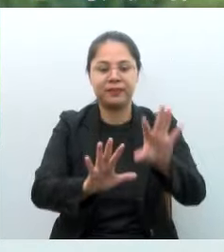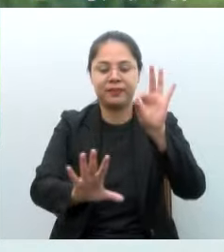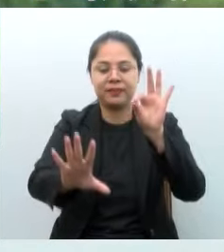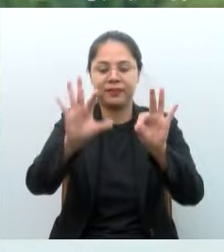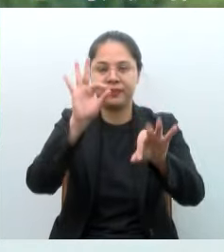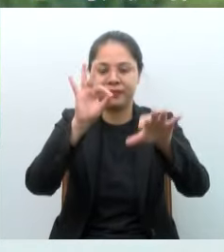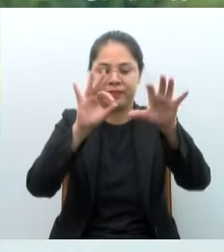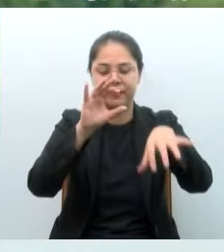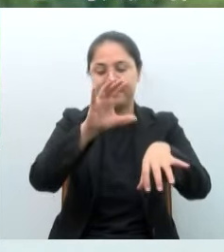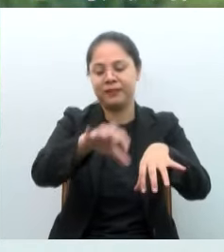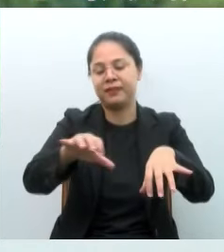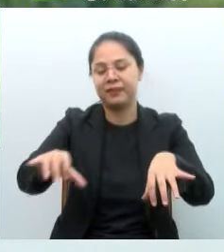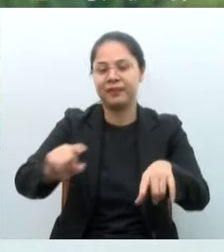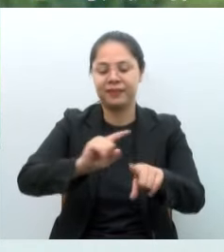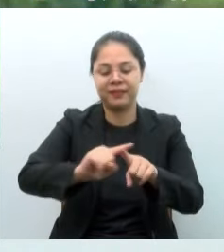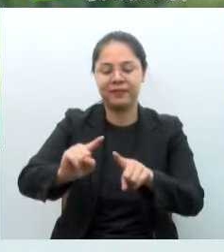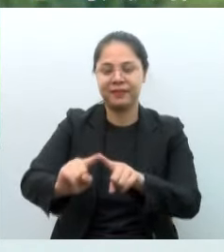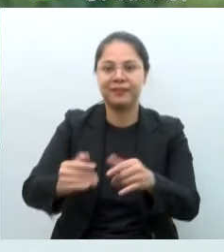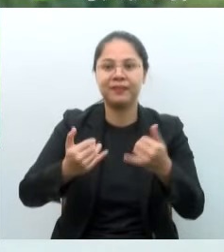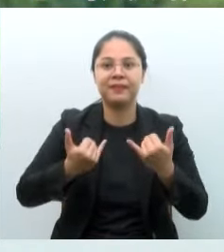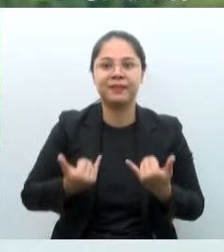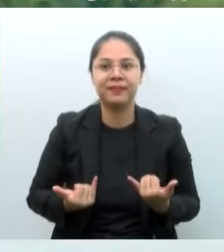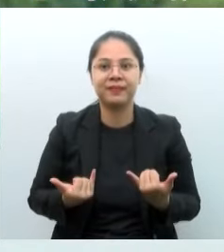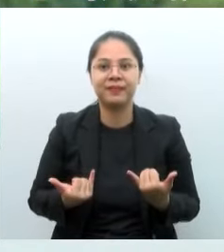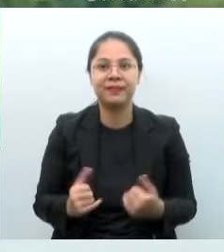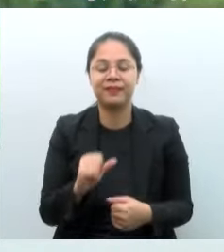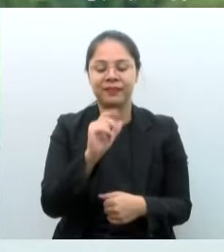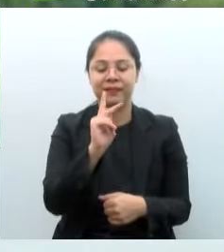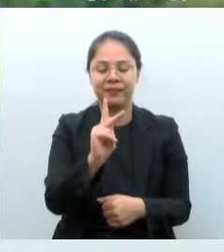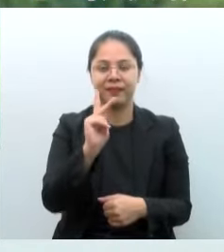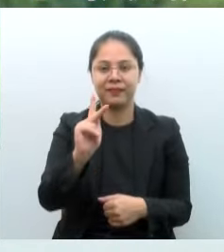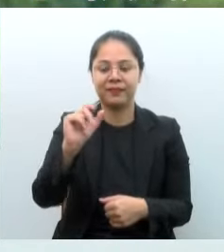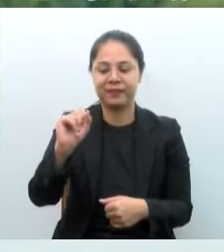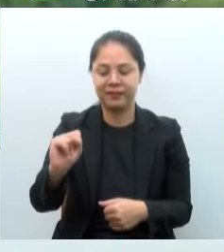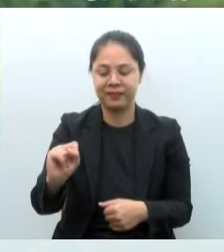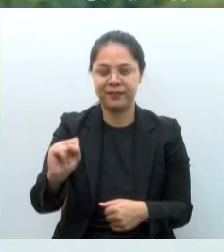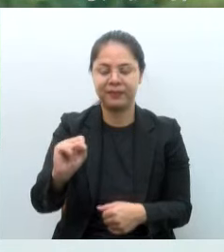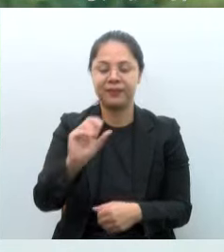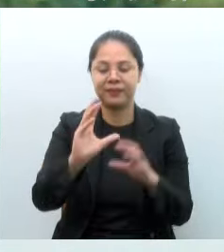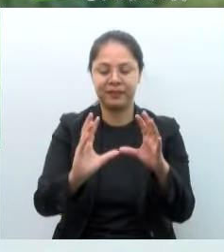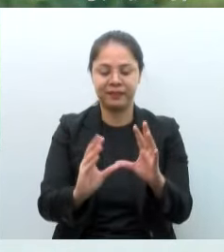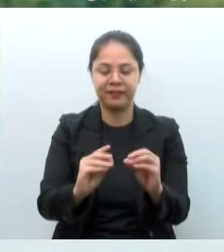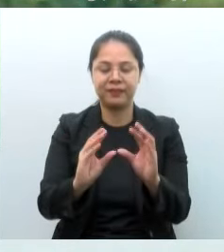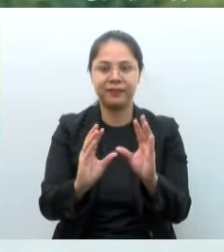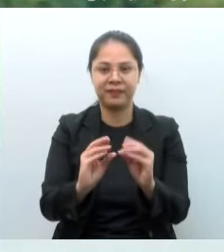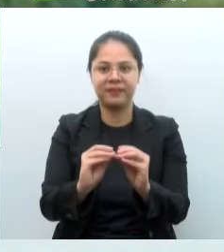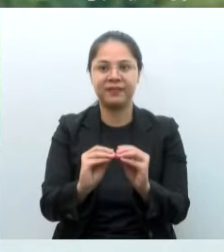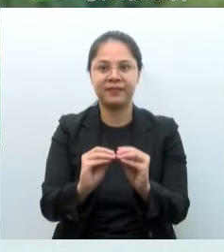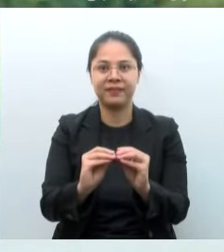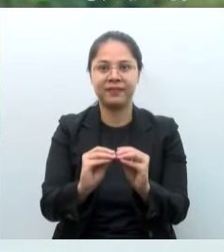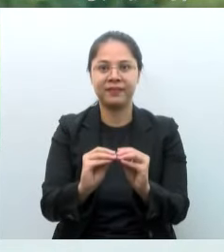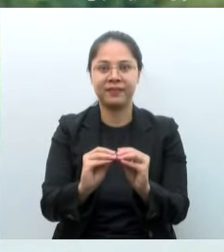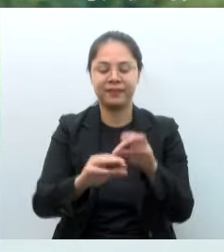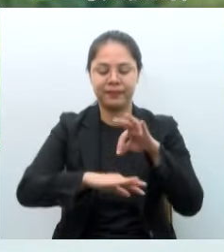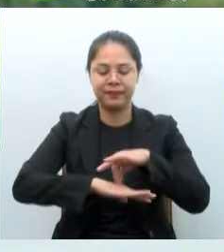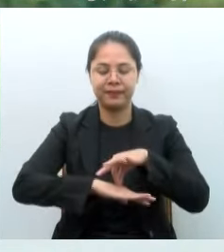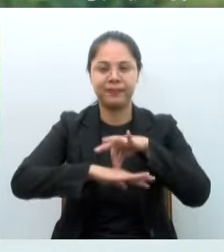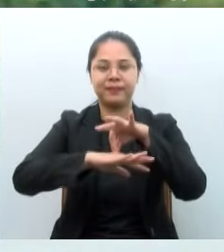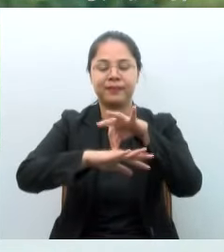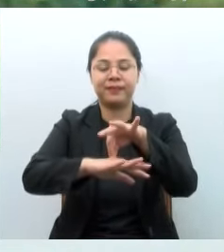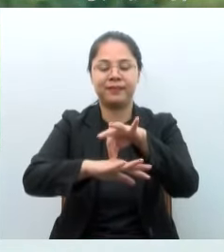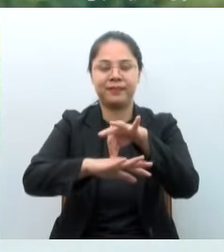ำนักงานเขตพื้นที่ได้แล้วนะครับซึ่งวันนี้ทางกกส.เองก็ได้จะประชุม พื่อบรรจุและแต่งตั้ง